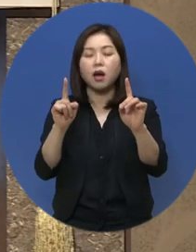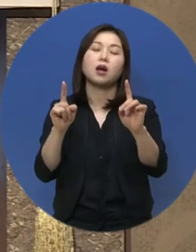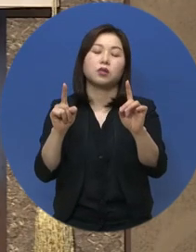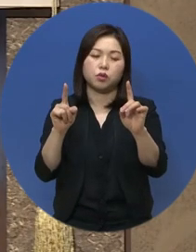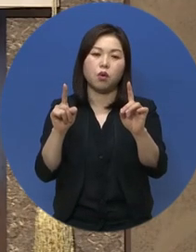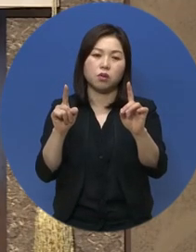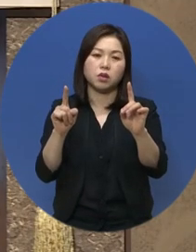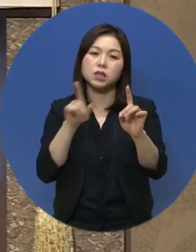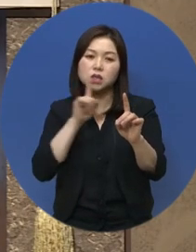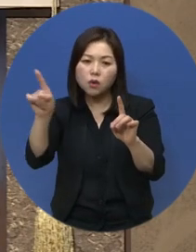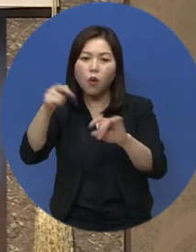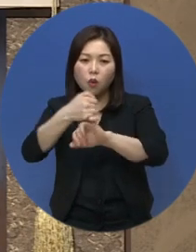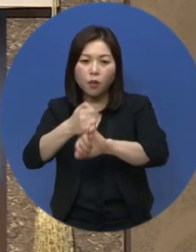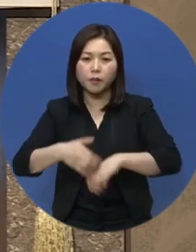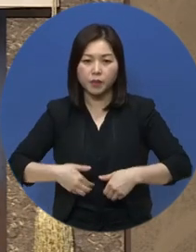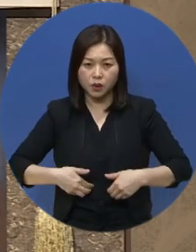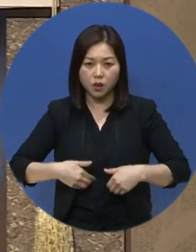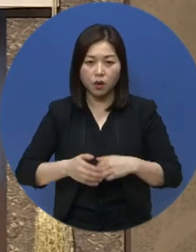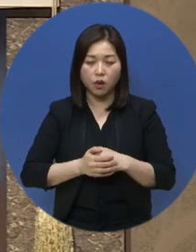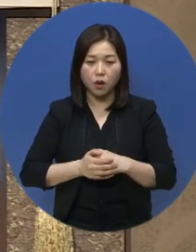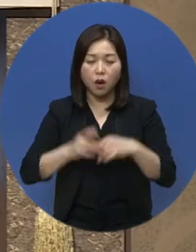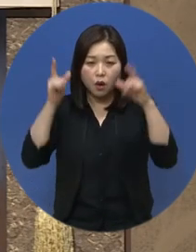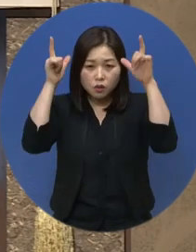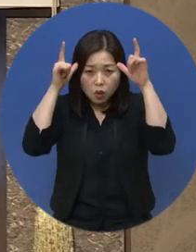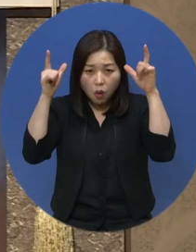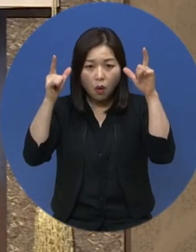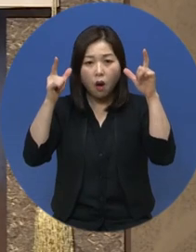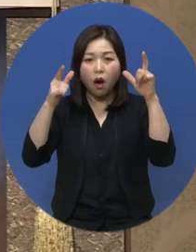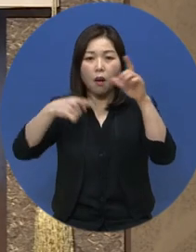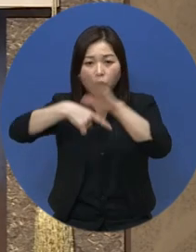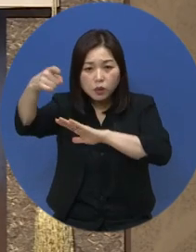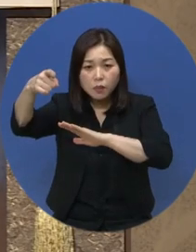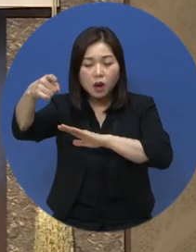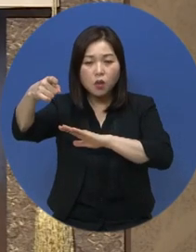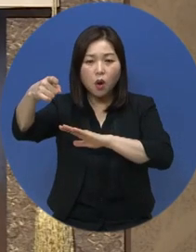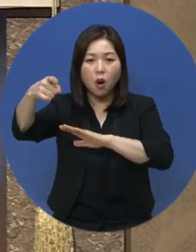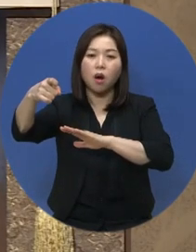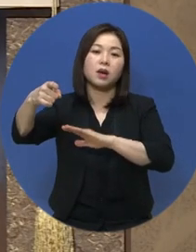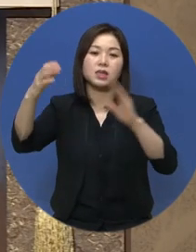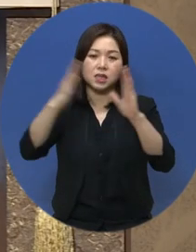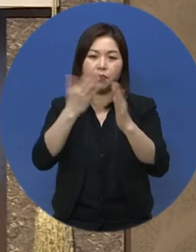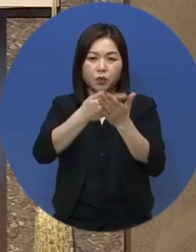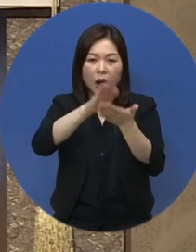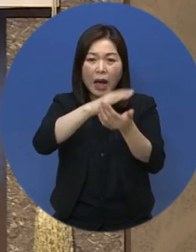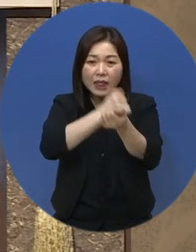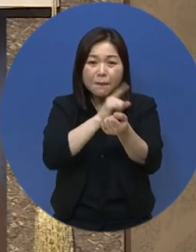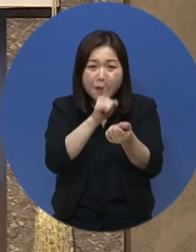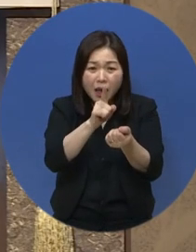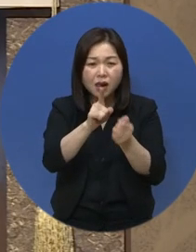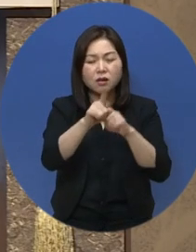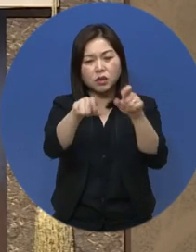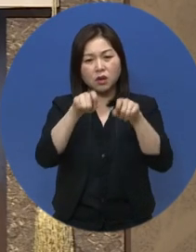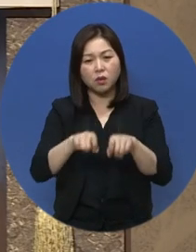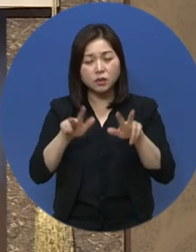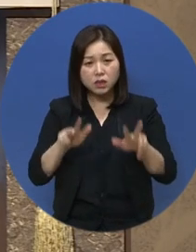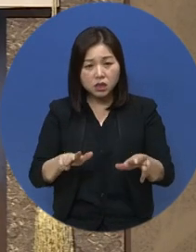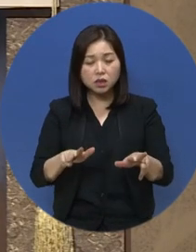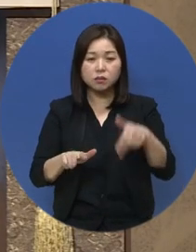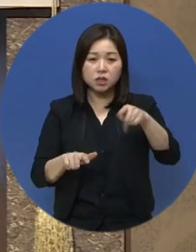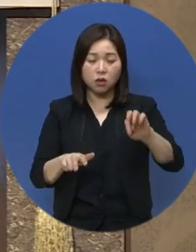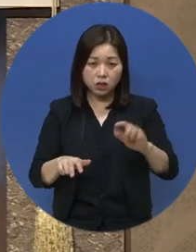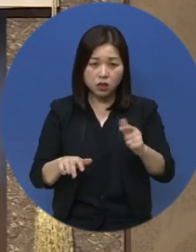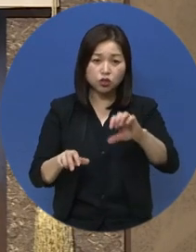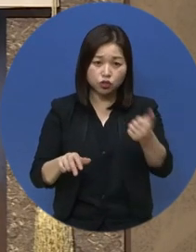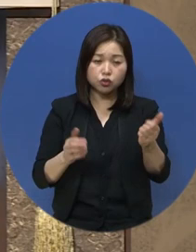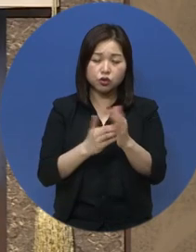때늦었지만 소 잃고 외양간 고친다는 말처럼 정인이 잃고 법을 고치고 있거든요. 그래서 지금은 우리가 온 국민이